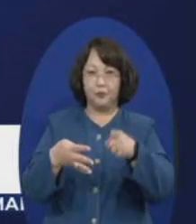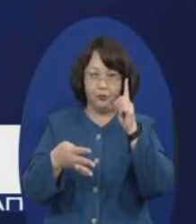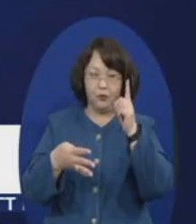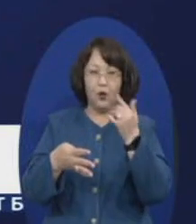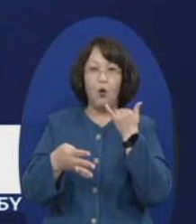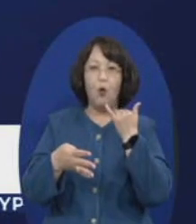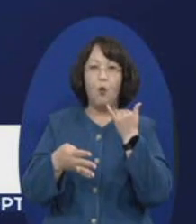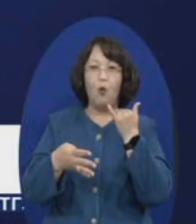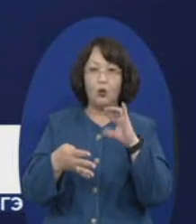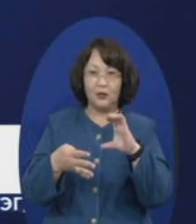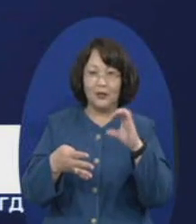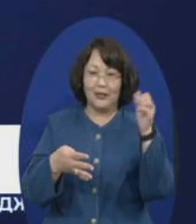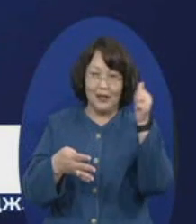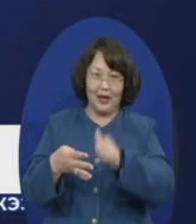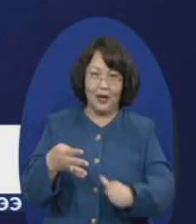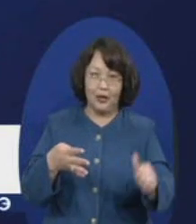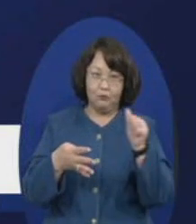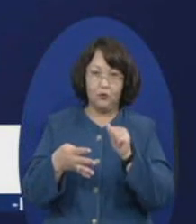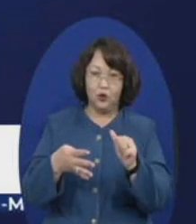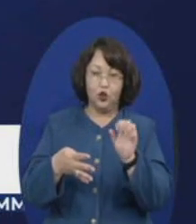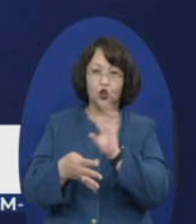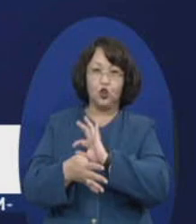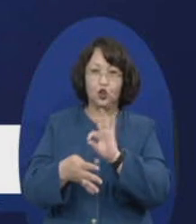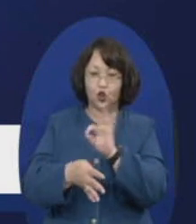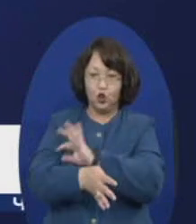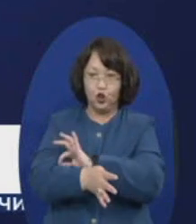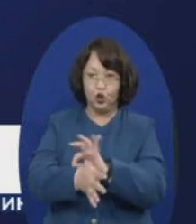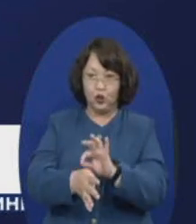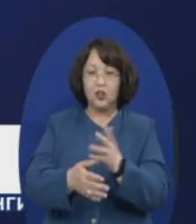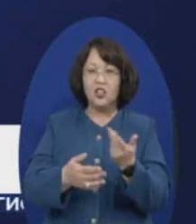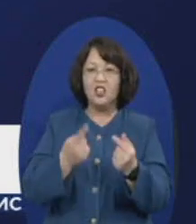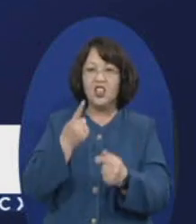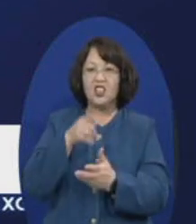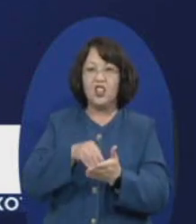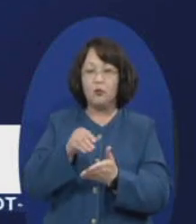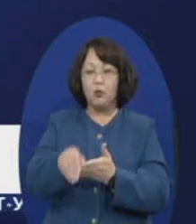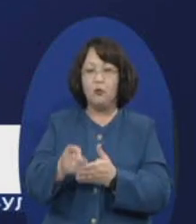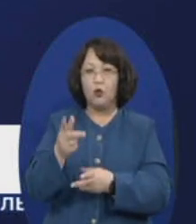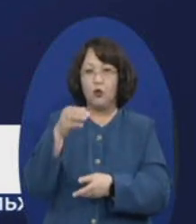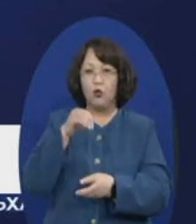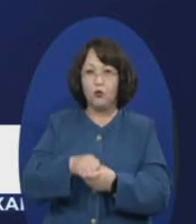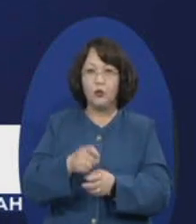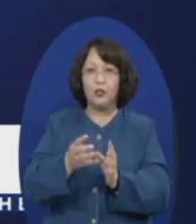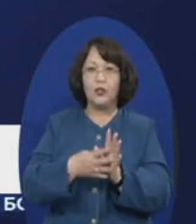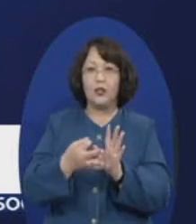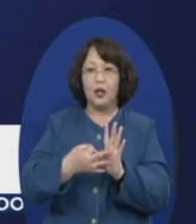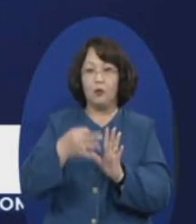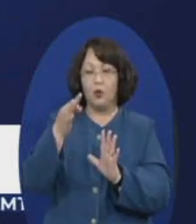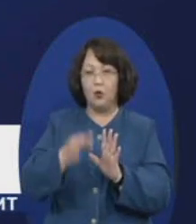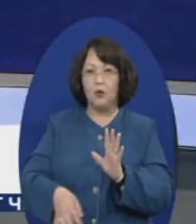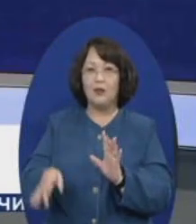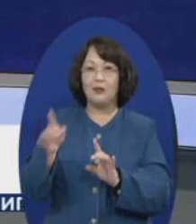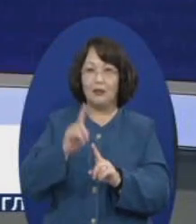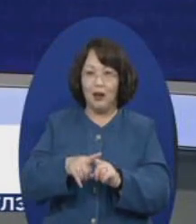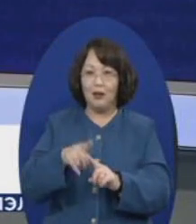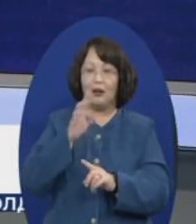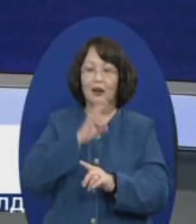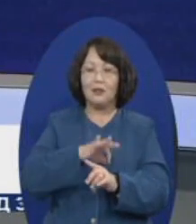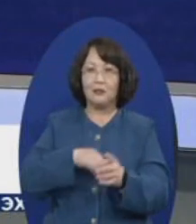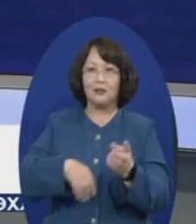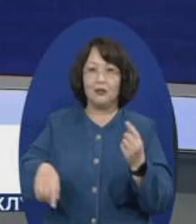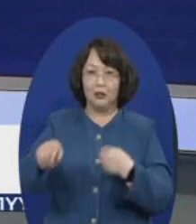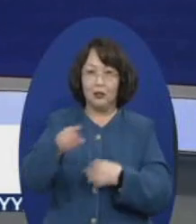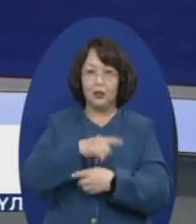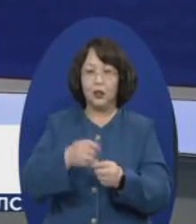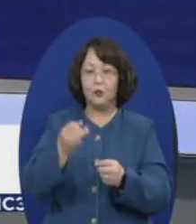нэгдүгээр усан хангамж. За, усан хангамжийн төсөл дотор бол 1 тэрбум төгрөгийн хөрөнгө оруулалтаар 98% эргүүлэн ашигладаг технологиг